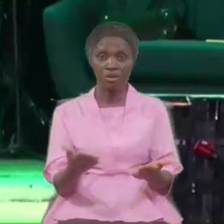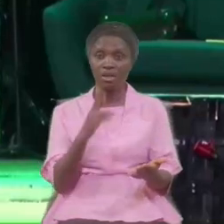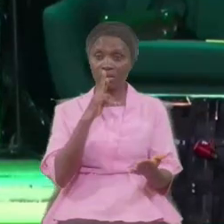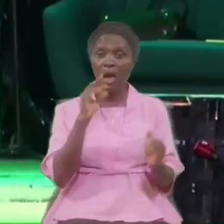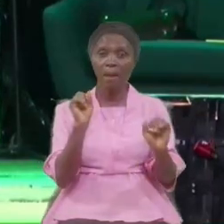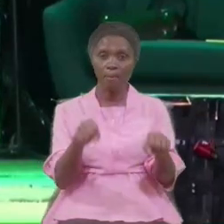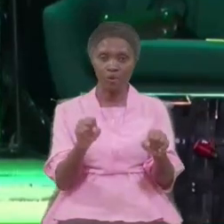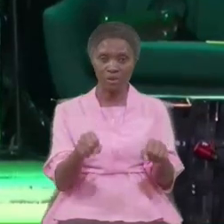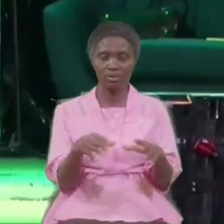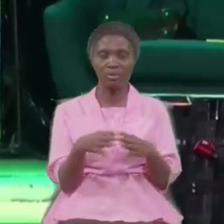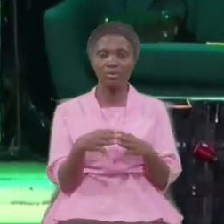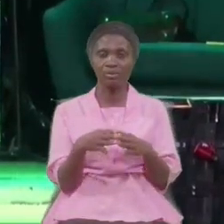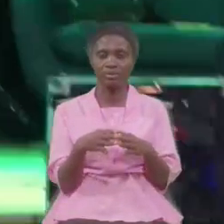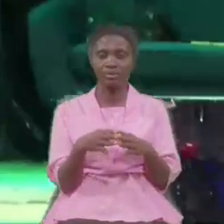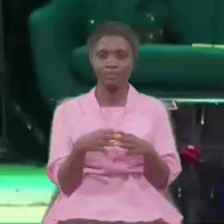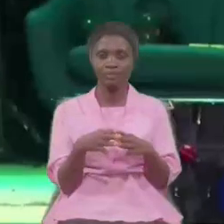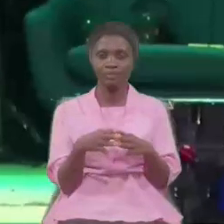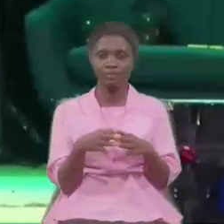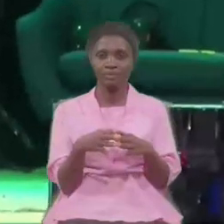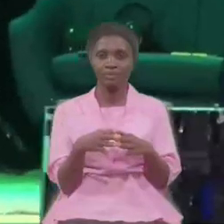tout est possible.